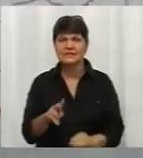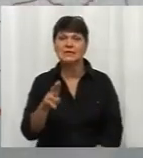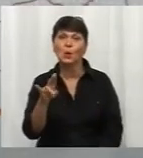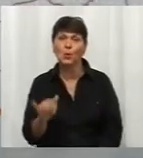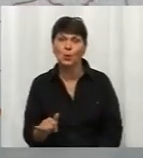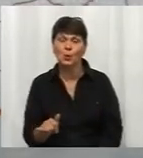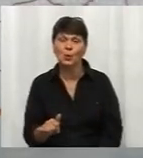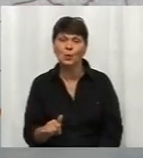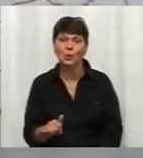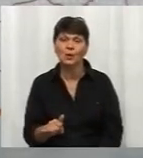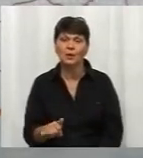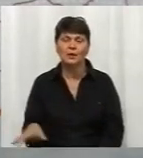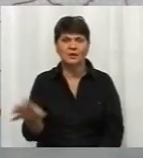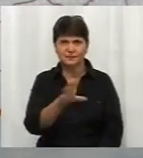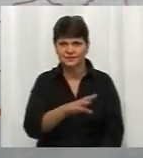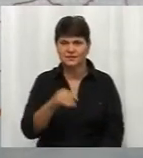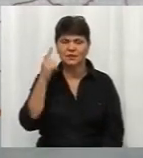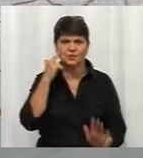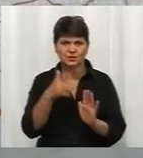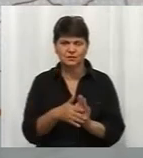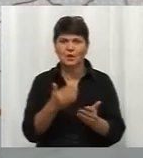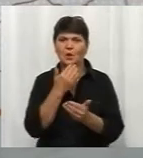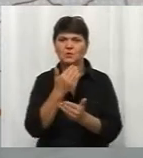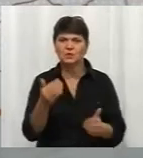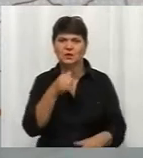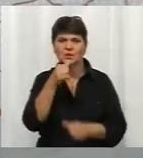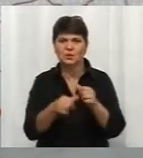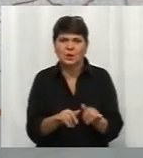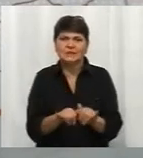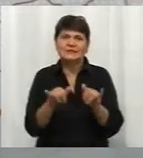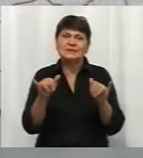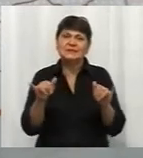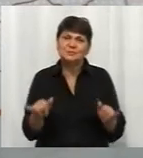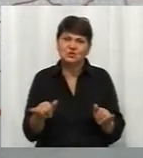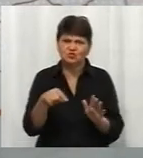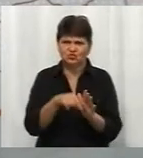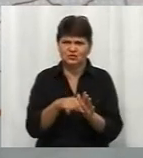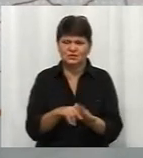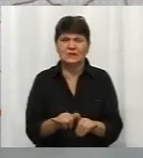Всі розуміють, за останні роки у нас значно збільшилася